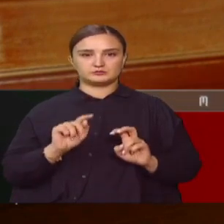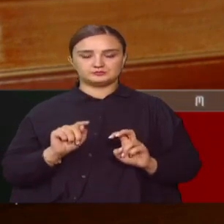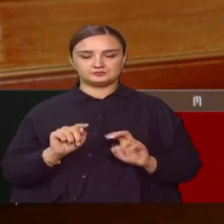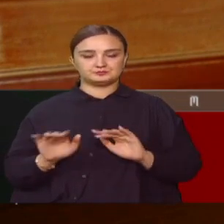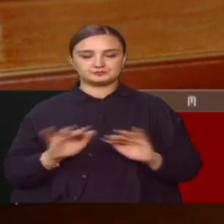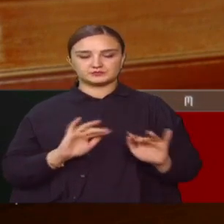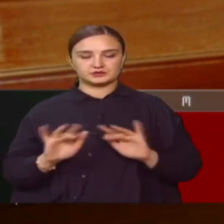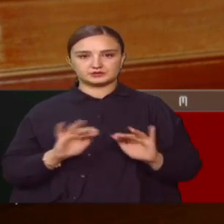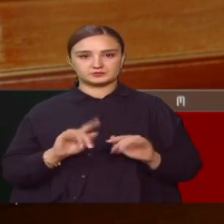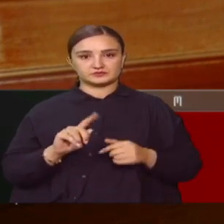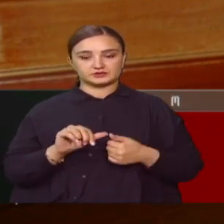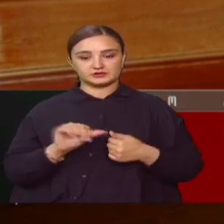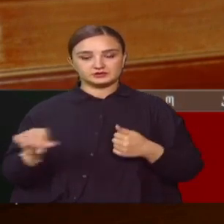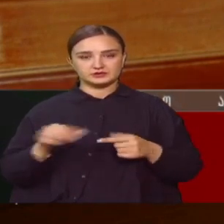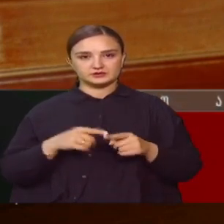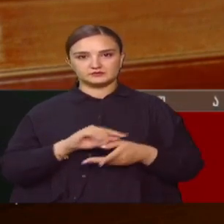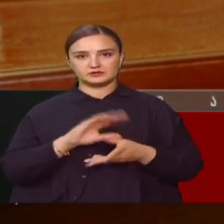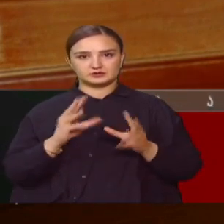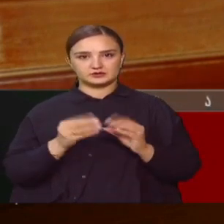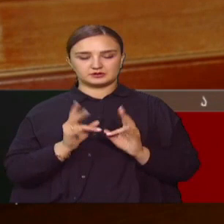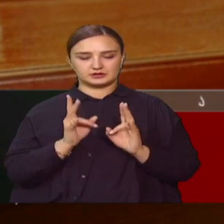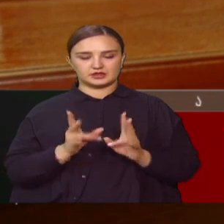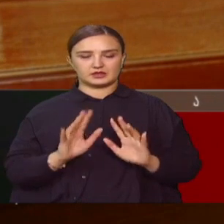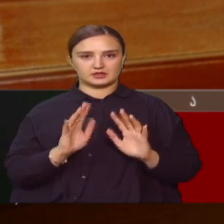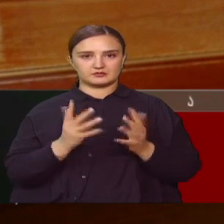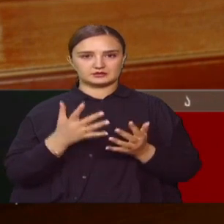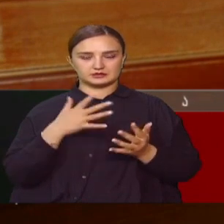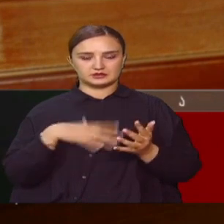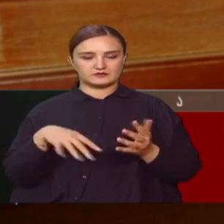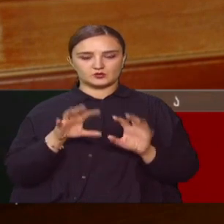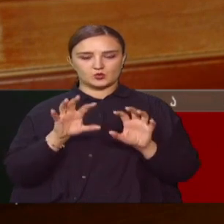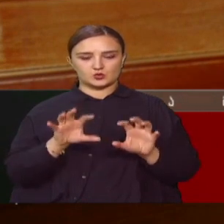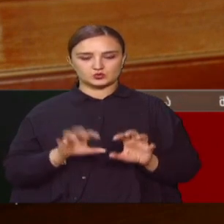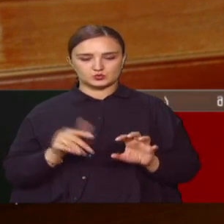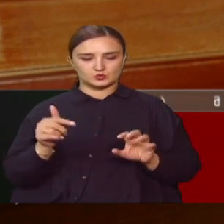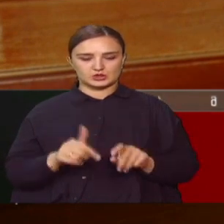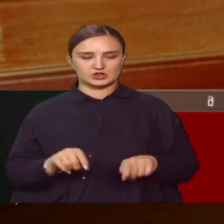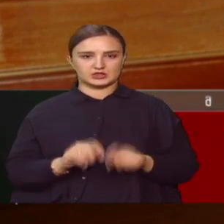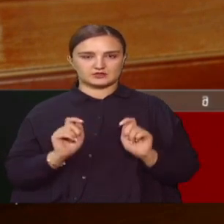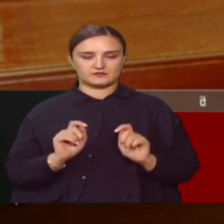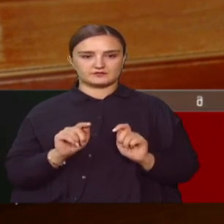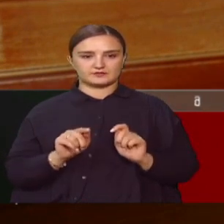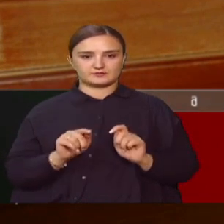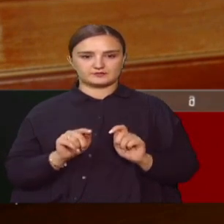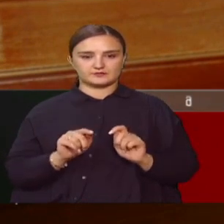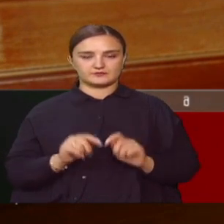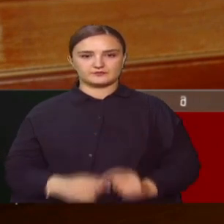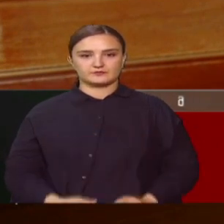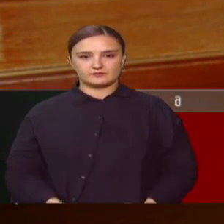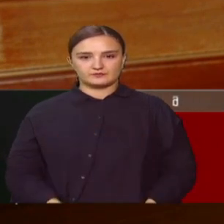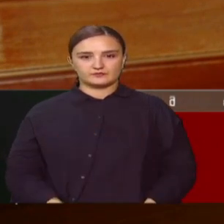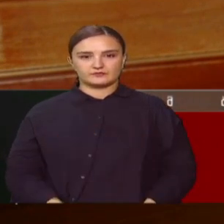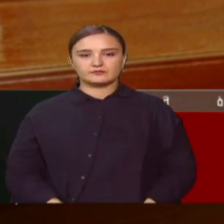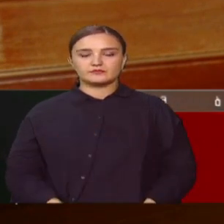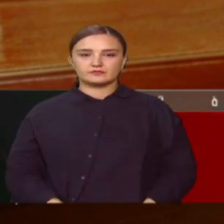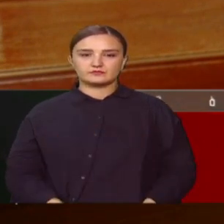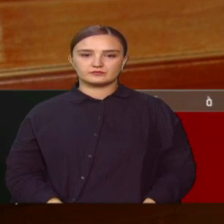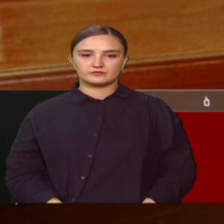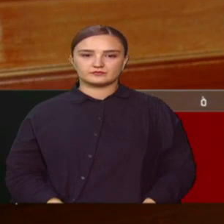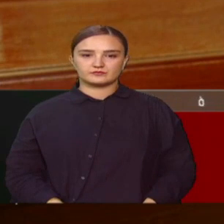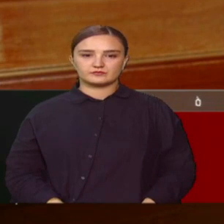პოლიტიკური ქმედებების გარდა ეს ყველაფერი ხდება საქართველოს კონსტიტუციის უხეშად დარღვევით დაყოლილი ამაზე ყველა იმიტომ რომ